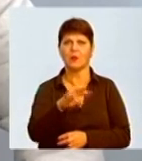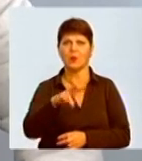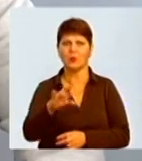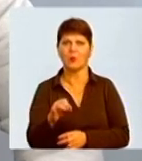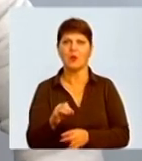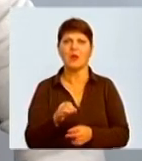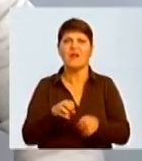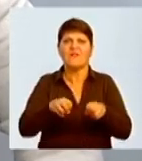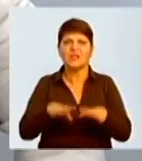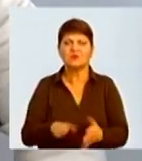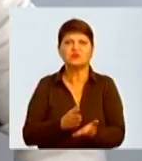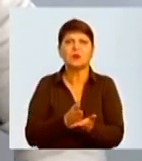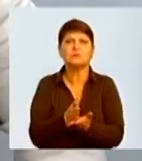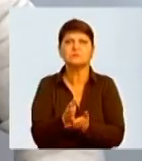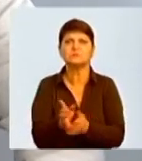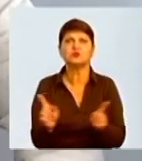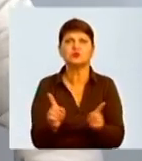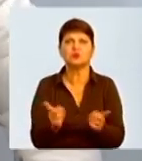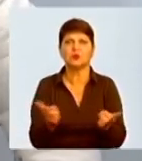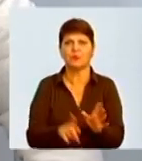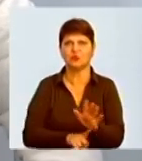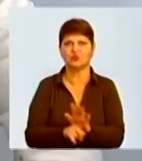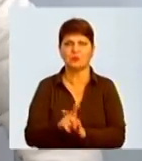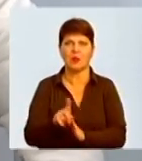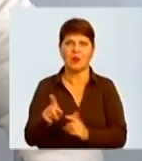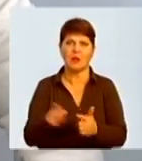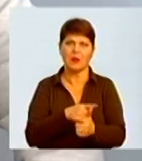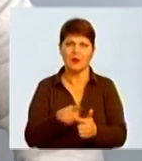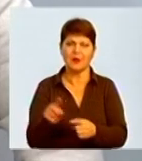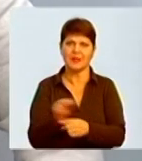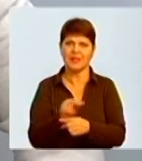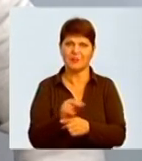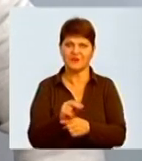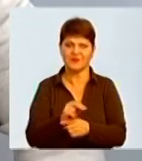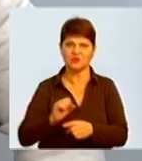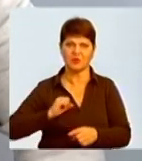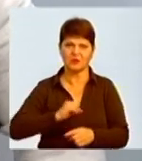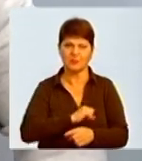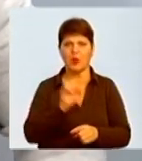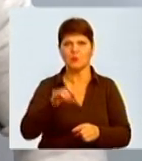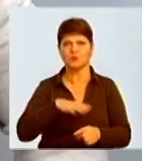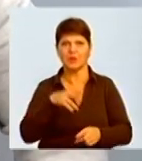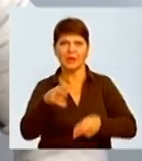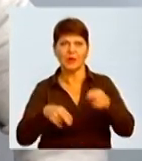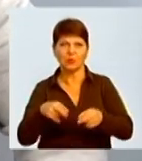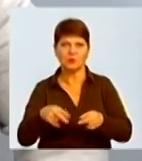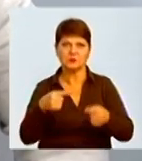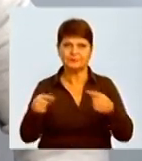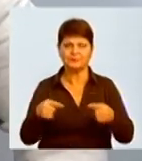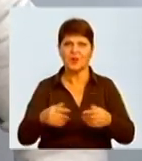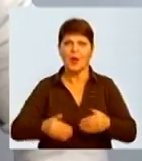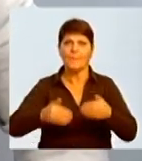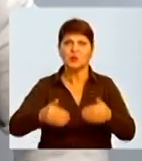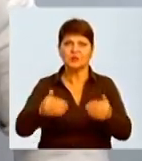чого, власне, потрібно починати. Або то хіміотерапевтичне лікування, будь-то хірургічне лікування, тобто послідовність і